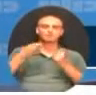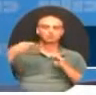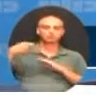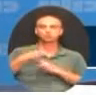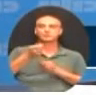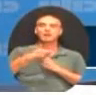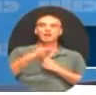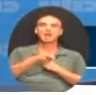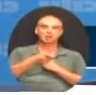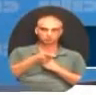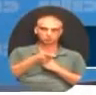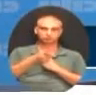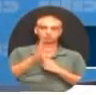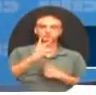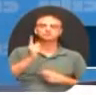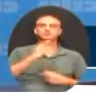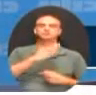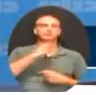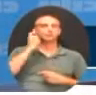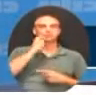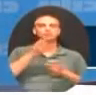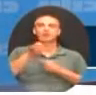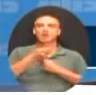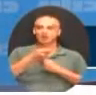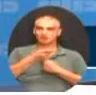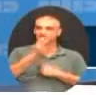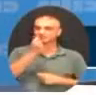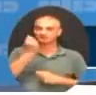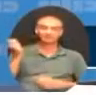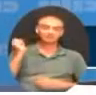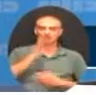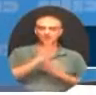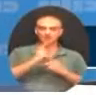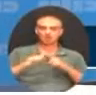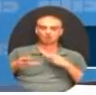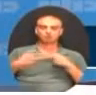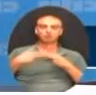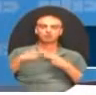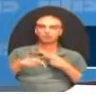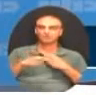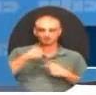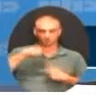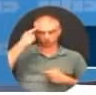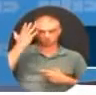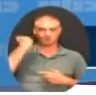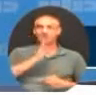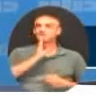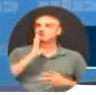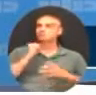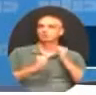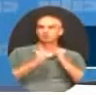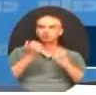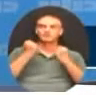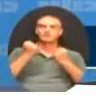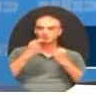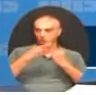מסובסד לחקלאות שיפגעו מפשיעה חקלאית. הכסף יגיע כבר בחודש הקרוב. אנחנו יודעים שהייתה להם בעיה קשה עם